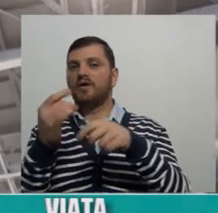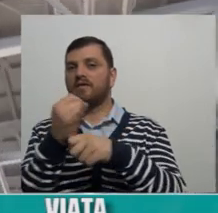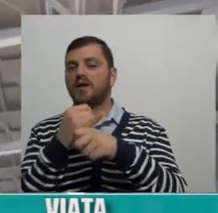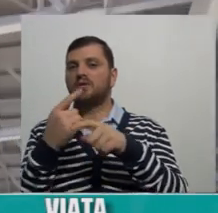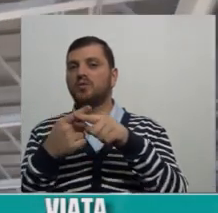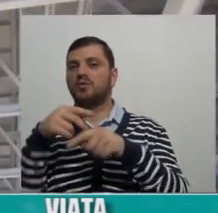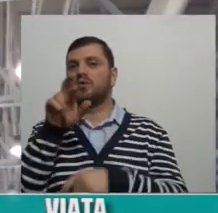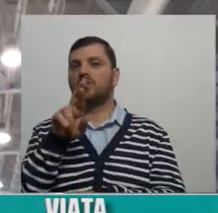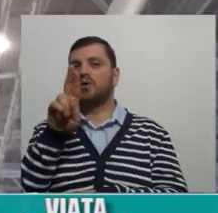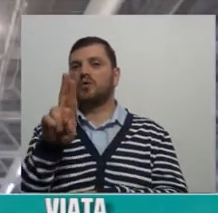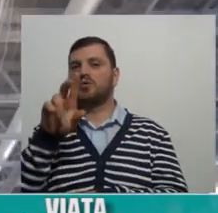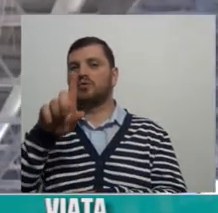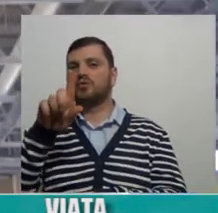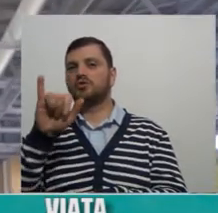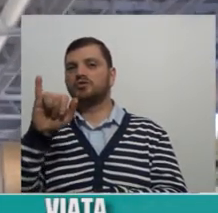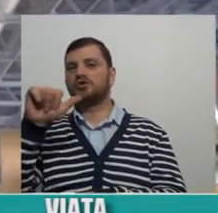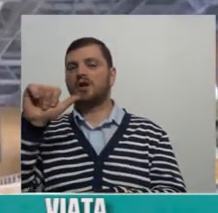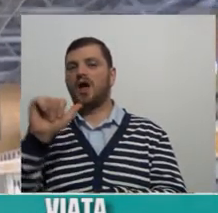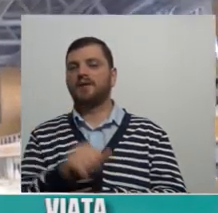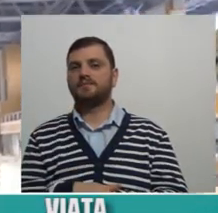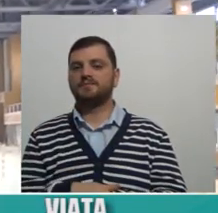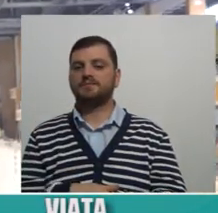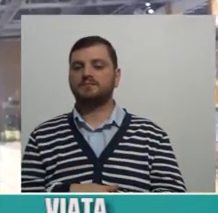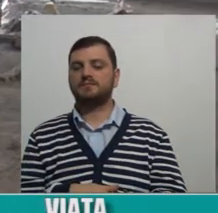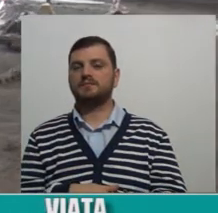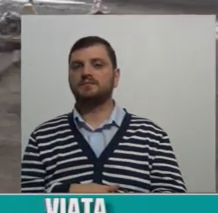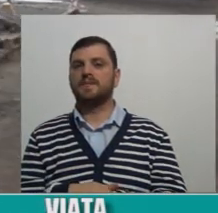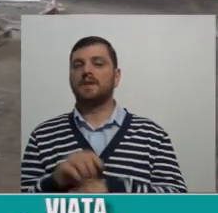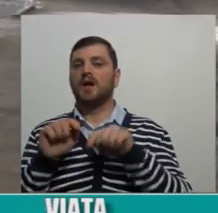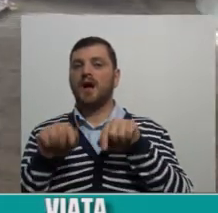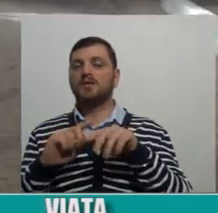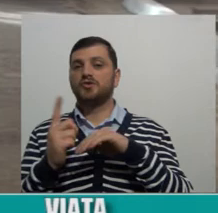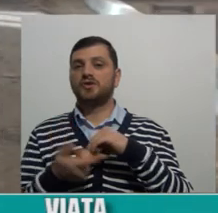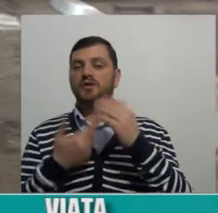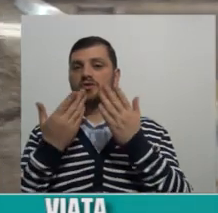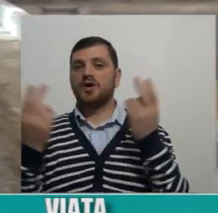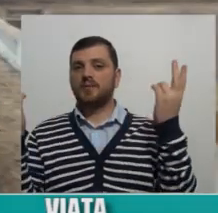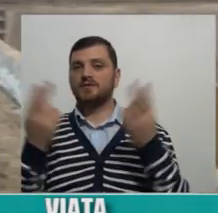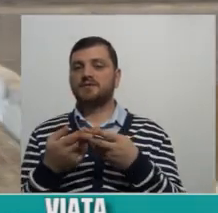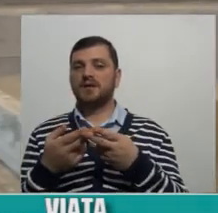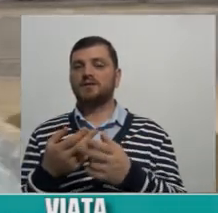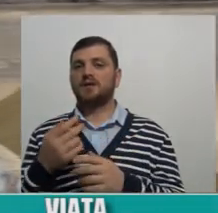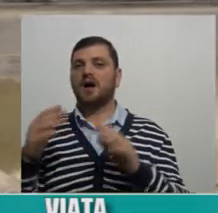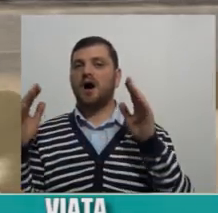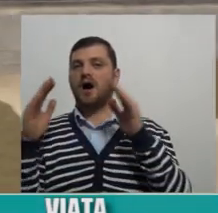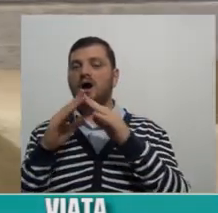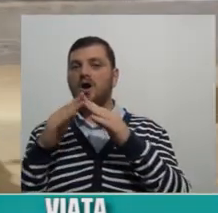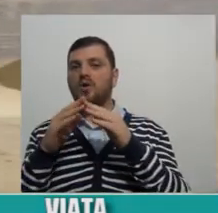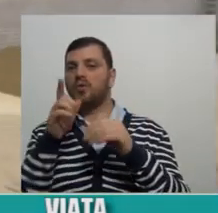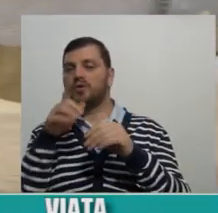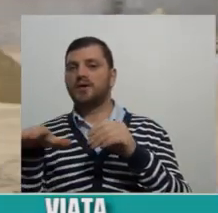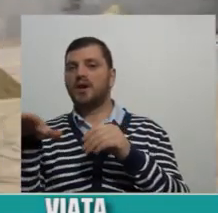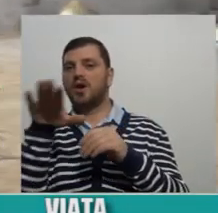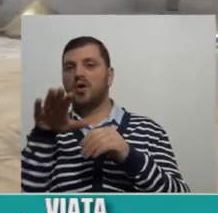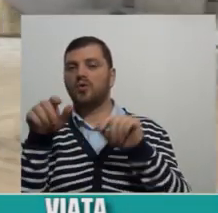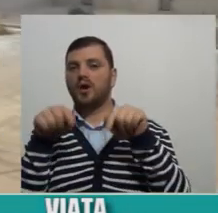că sunt locuri cu ruginite deja. Aici, din ce am înțeles, a fost inițial acoperită toată